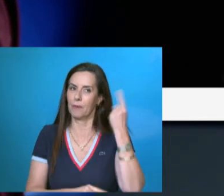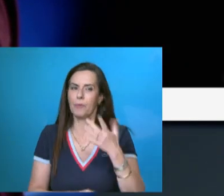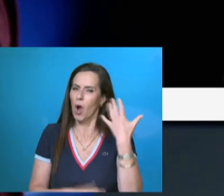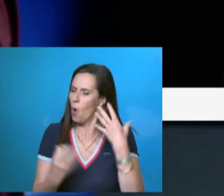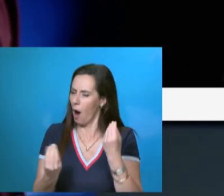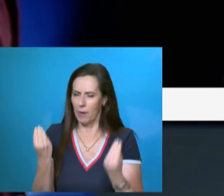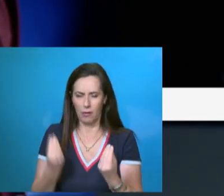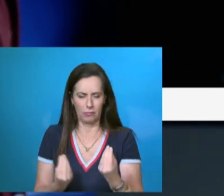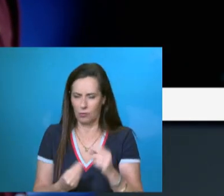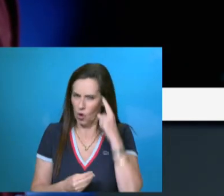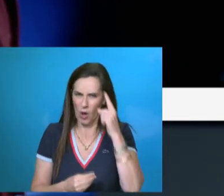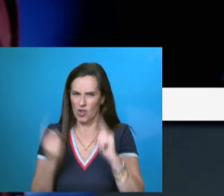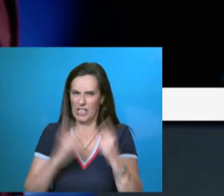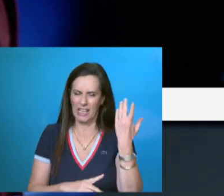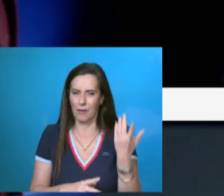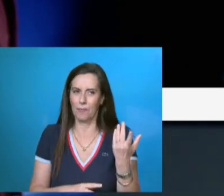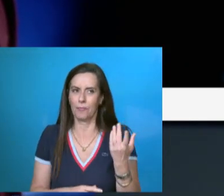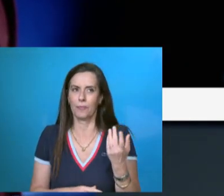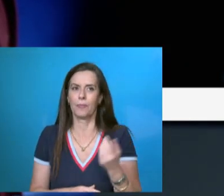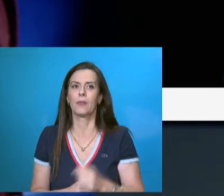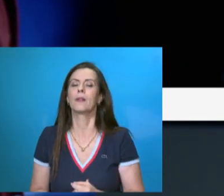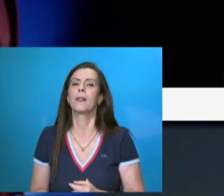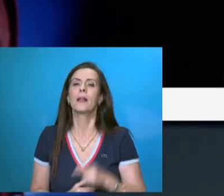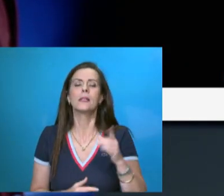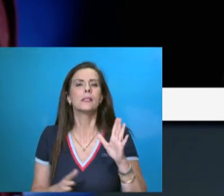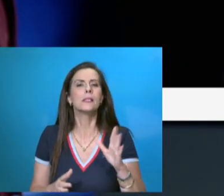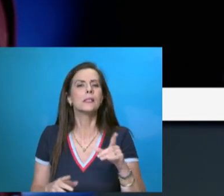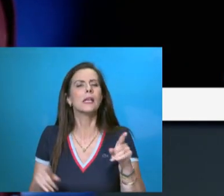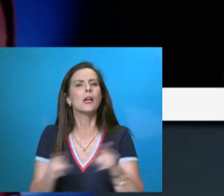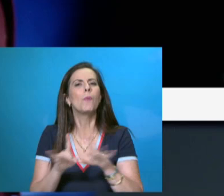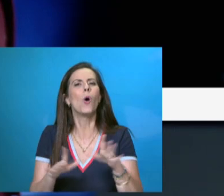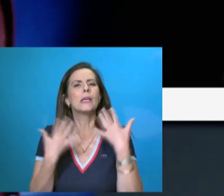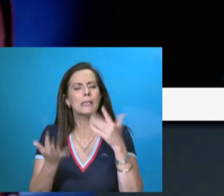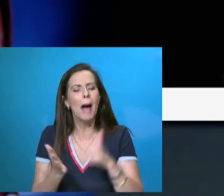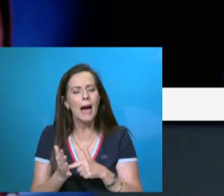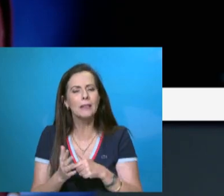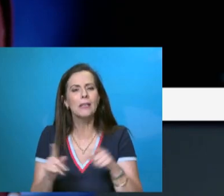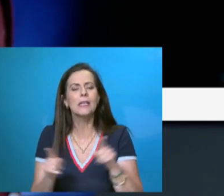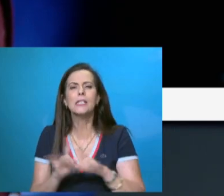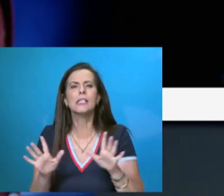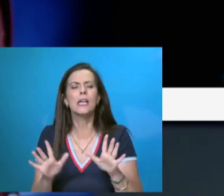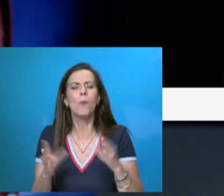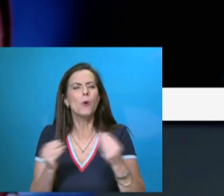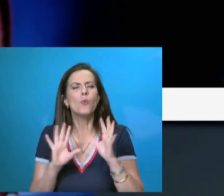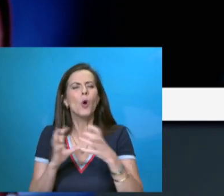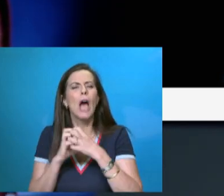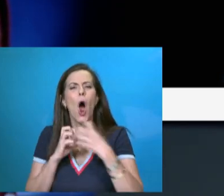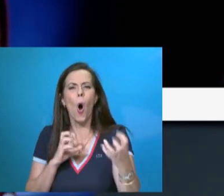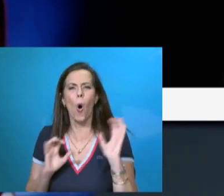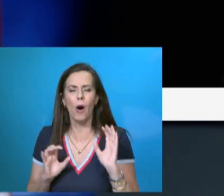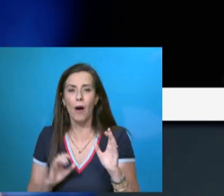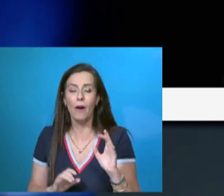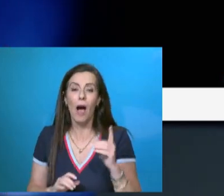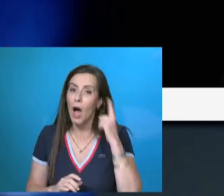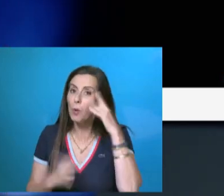שאותם לא צפיתי. זה הולך ככה, זה כמו, הסברתי את זה למישהו, זה כמו ריצת מרתון, אבל שני דברים אתה לא יודע. א', מתי היא